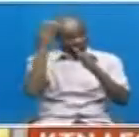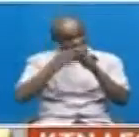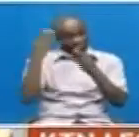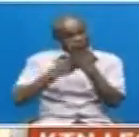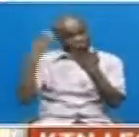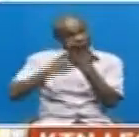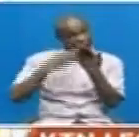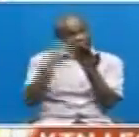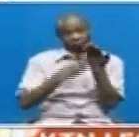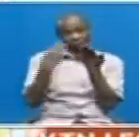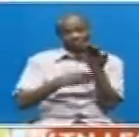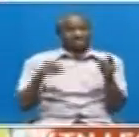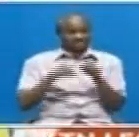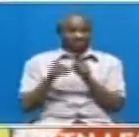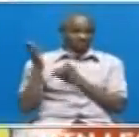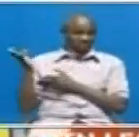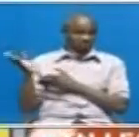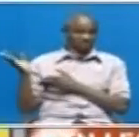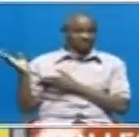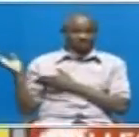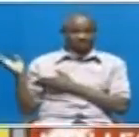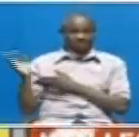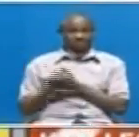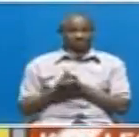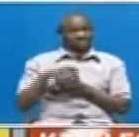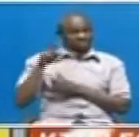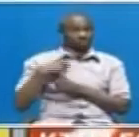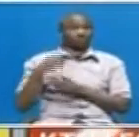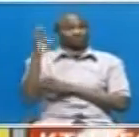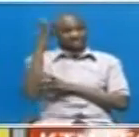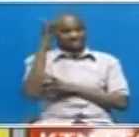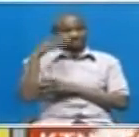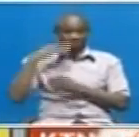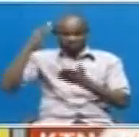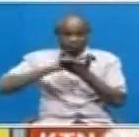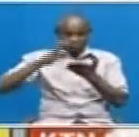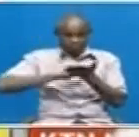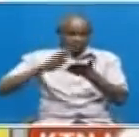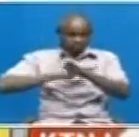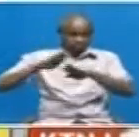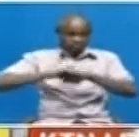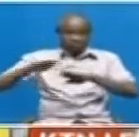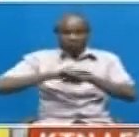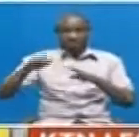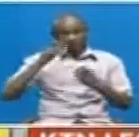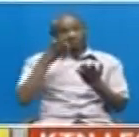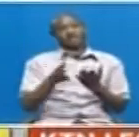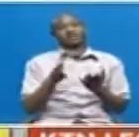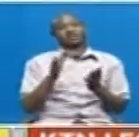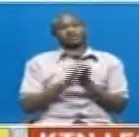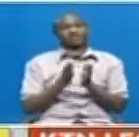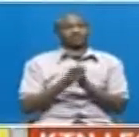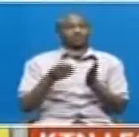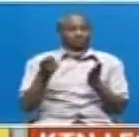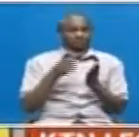tengenezwa. Sasa kama hii sasa inaitwa loh, ni kitu anatokanga kwa miti na chongwa na tengenezwa, alafu inakuanga loh,